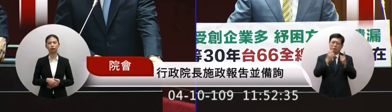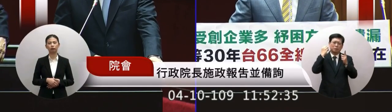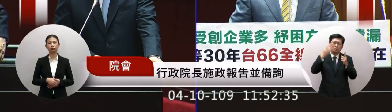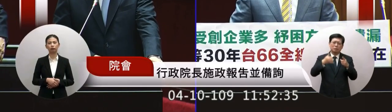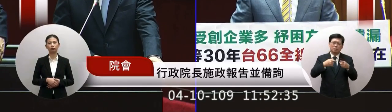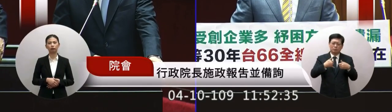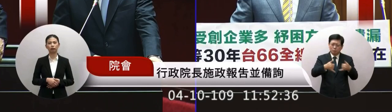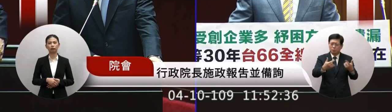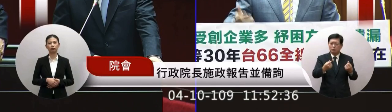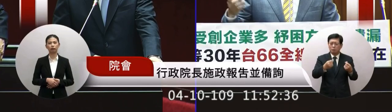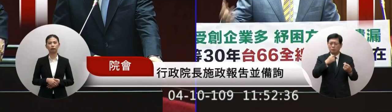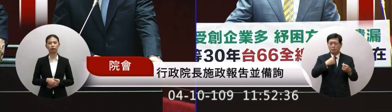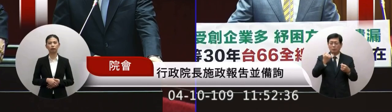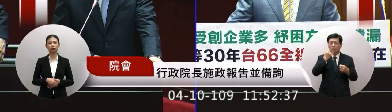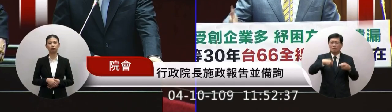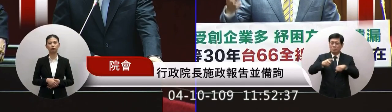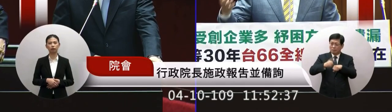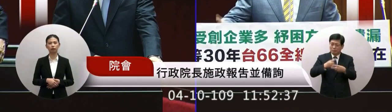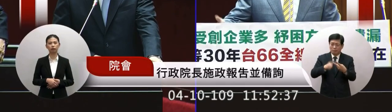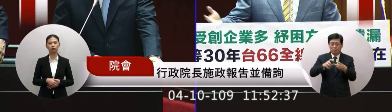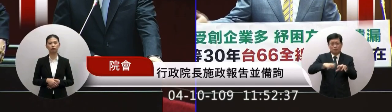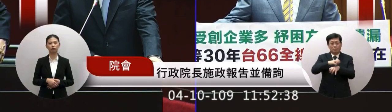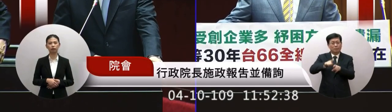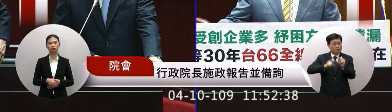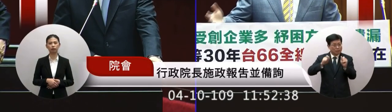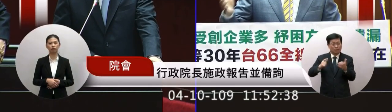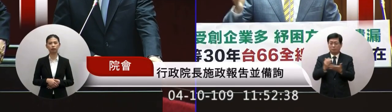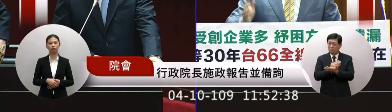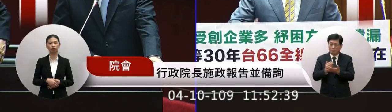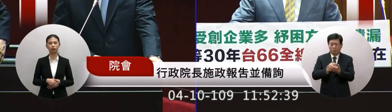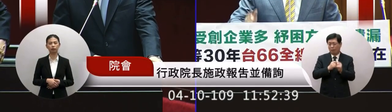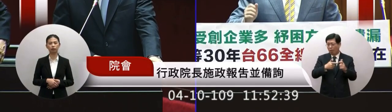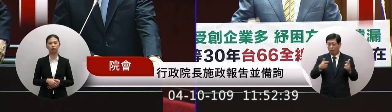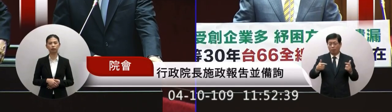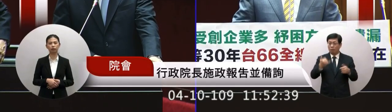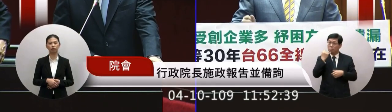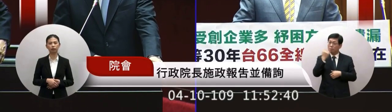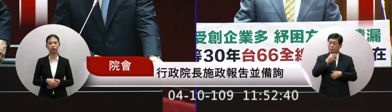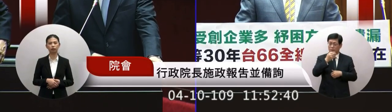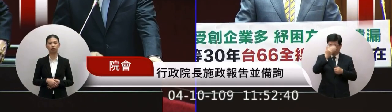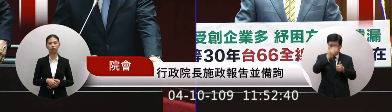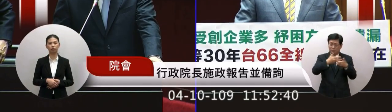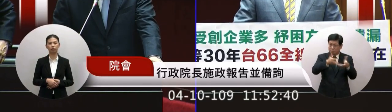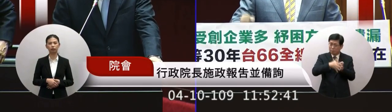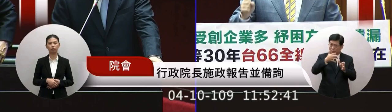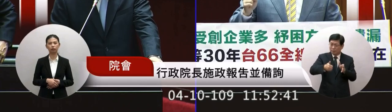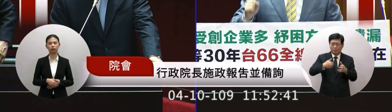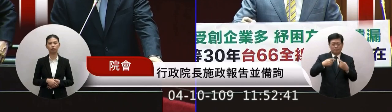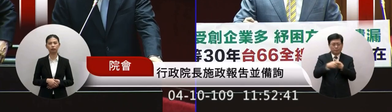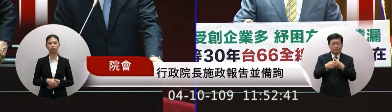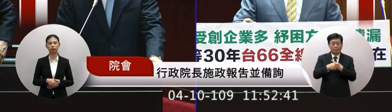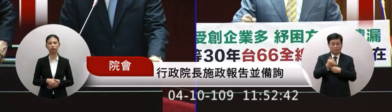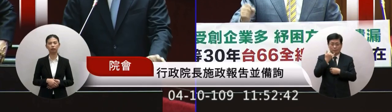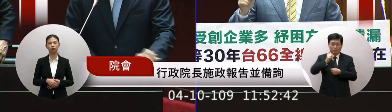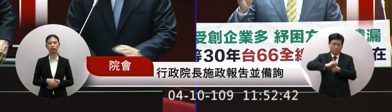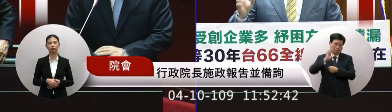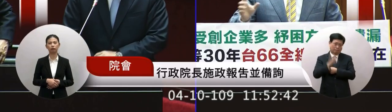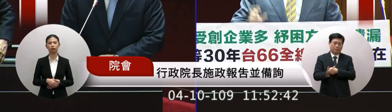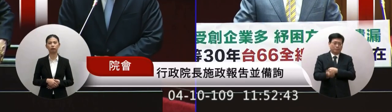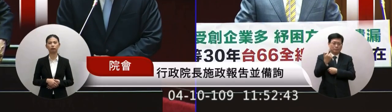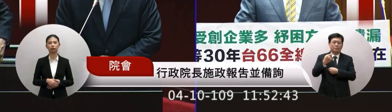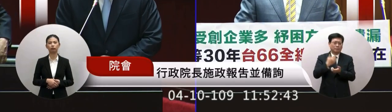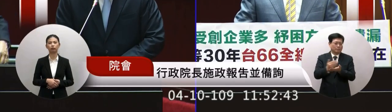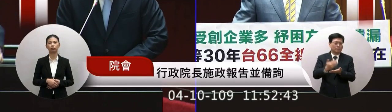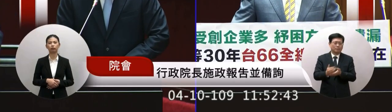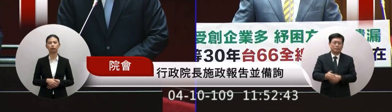还要可行性研究，还要环差，然后后面这些东西是不是可以请部长研议一下，让我们再快一点，赶快把这件